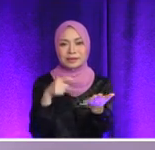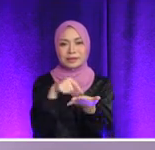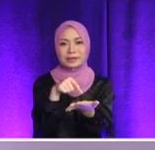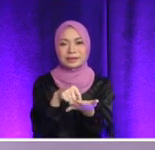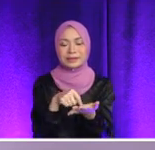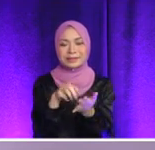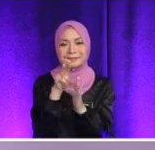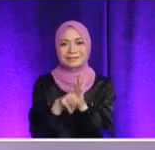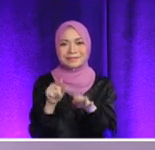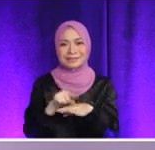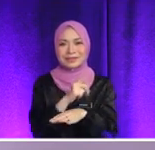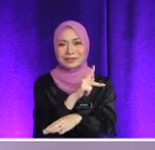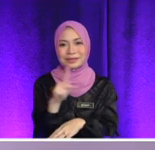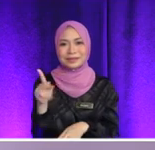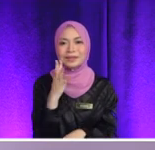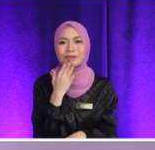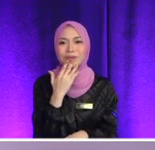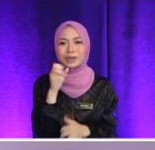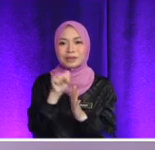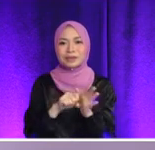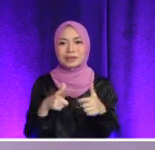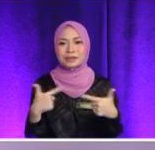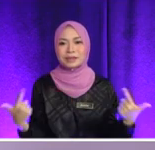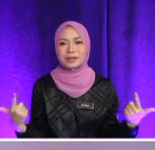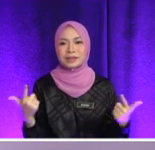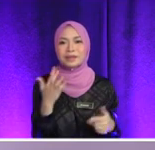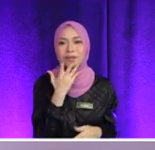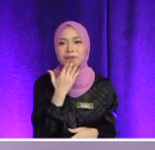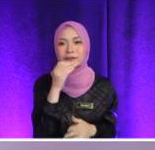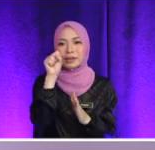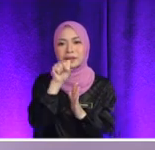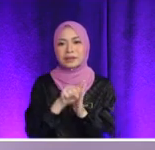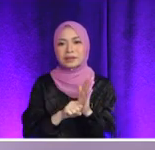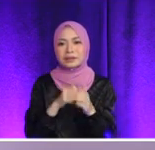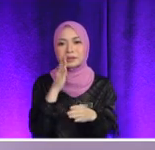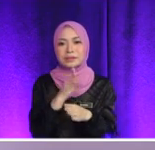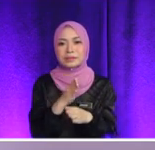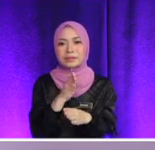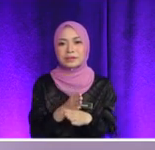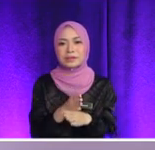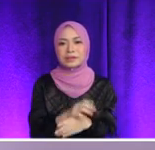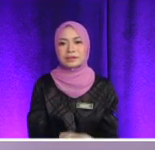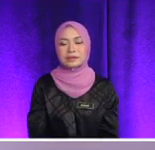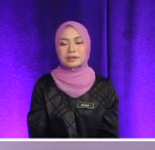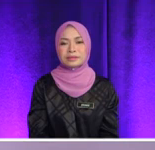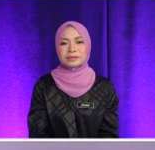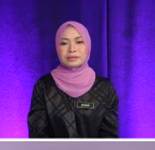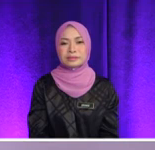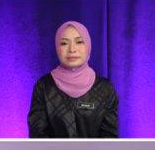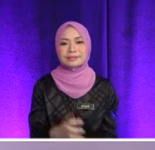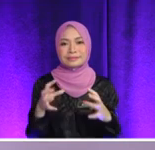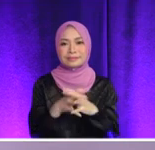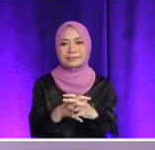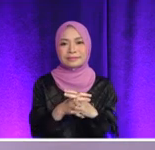dengan warna-warna yang selain daripada wanita yang sebenarnya contohnya diletakkan warna ungu campuran warna